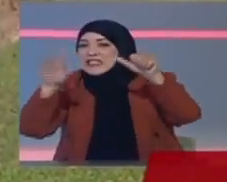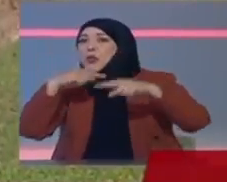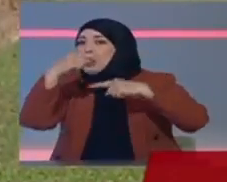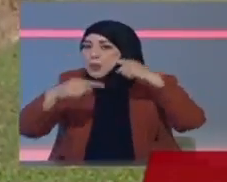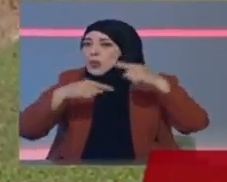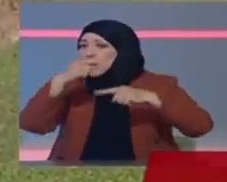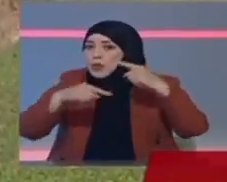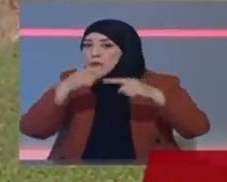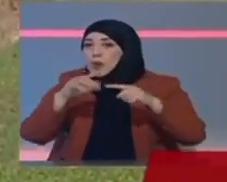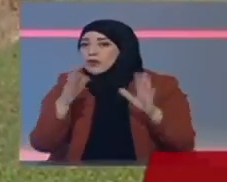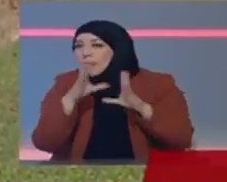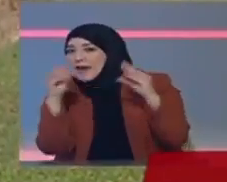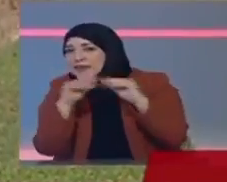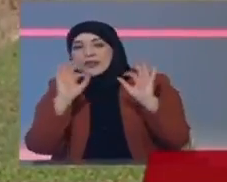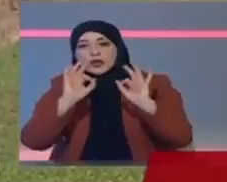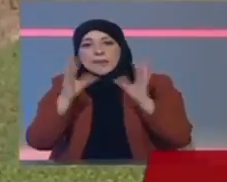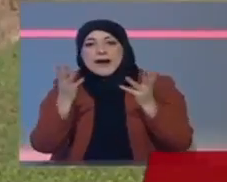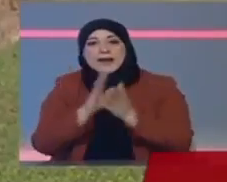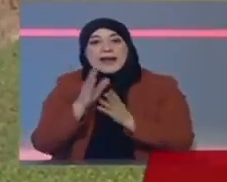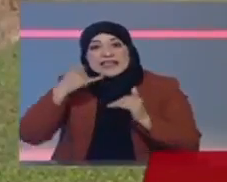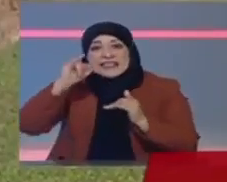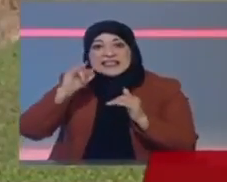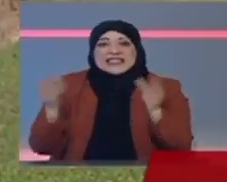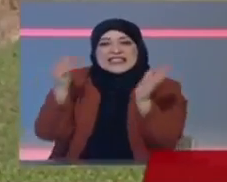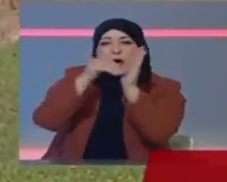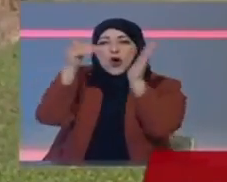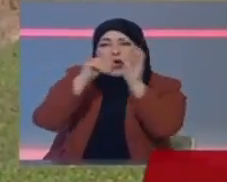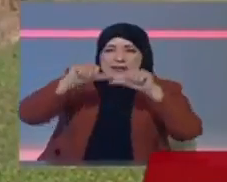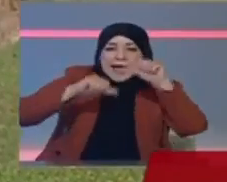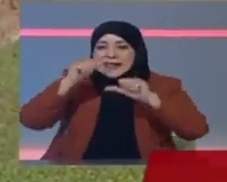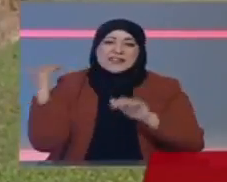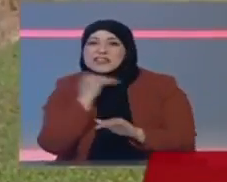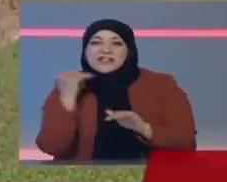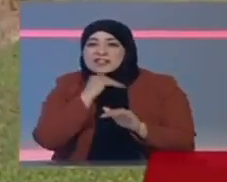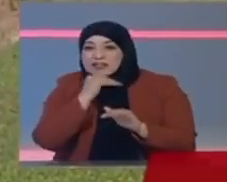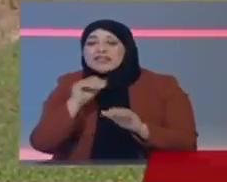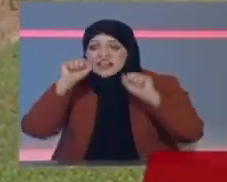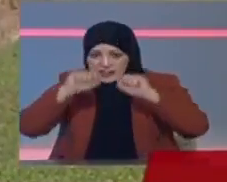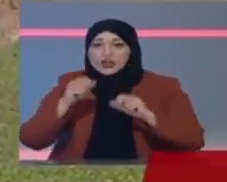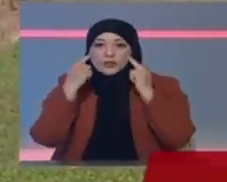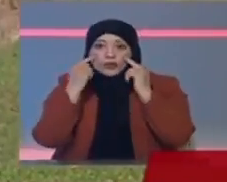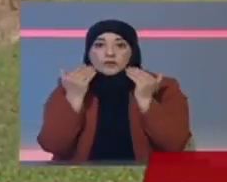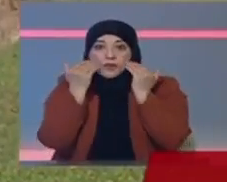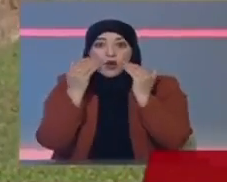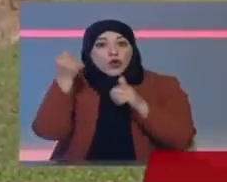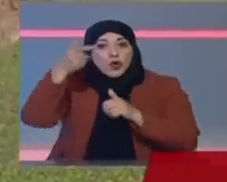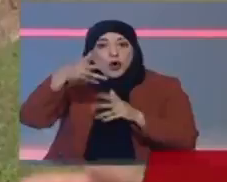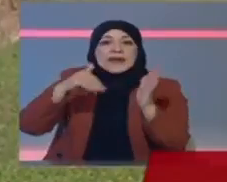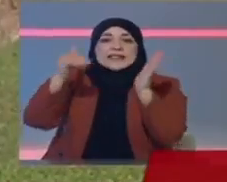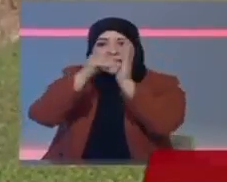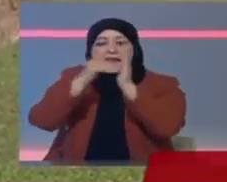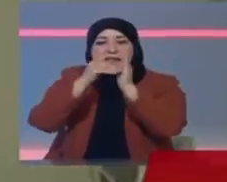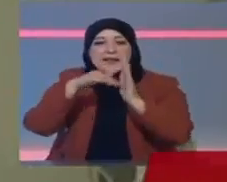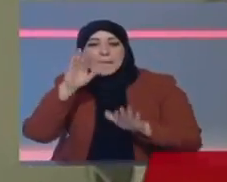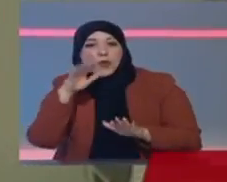معناها كيف نزيد من شويه في ال في التحليل يكون عدد اكثر لكن انا اللي هو اكثر